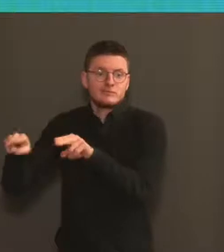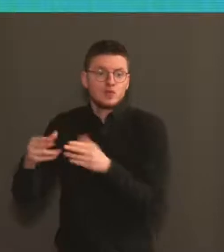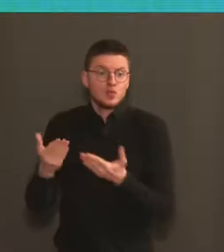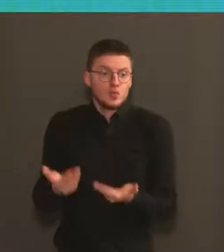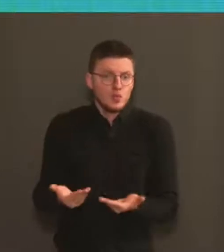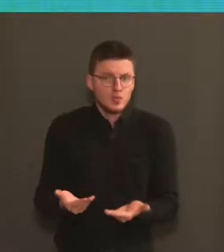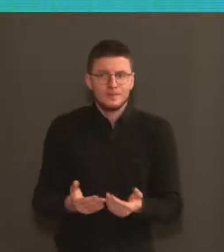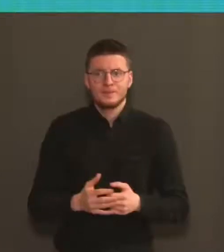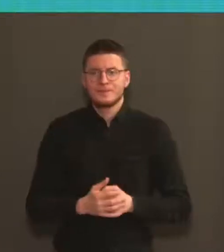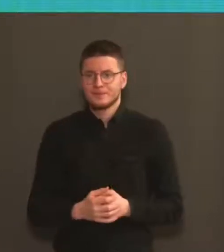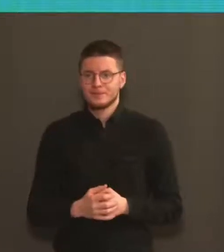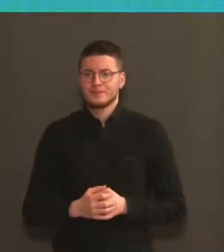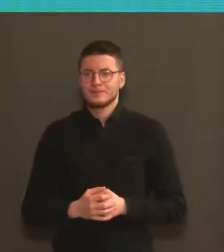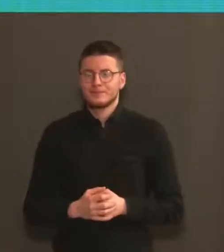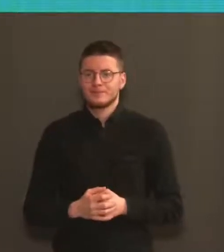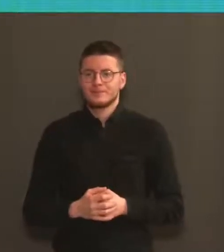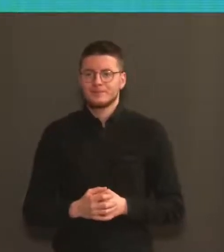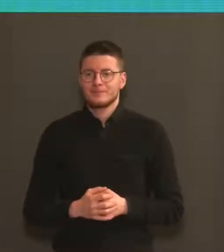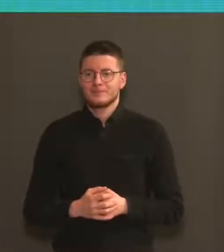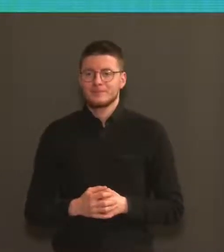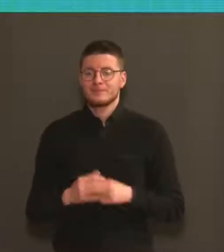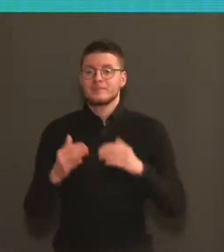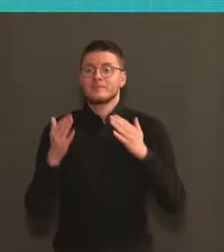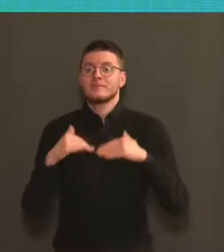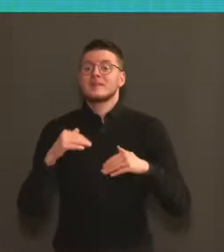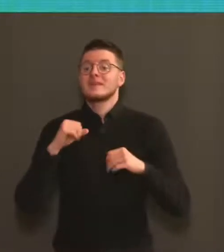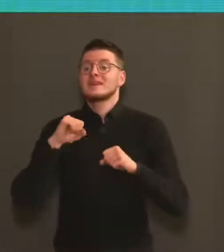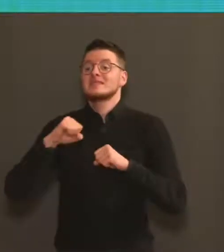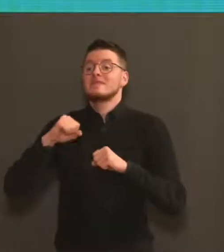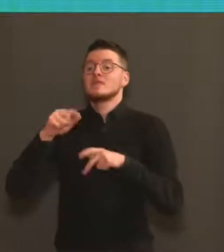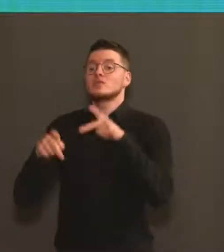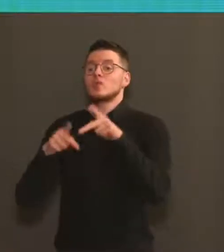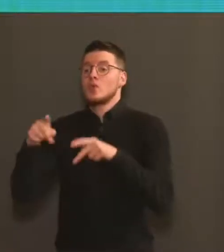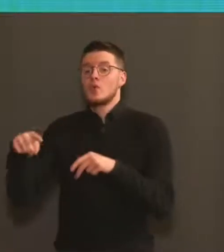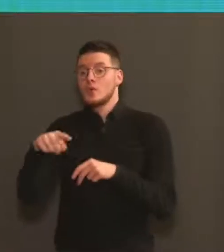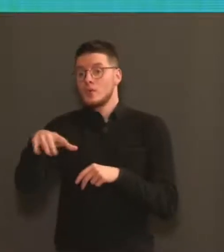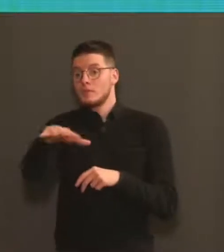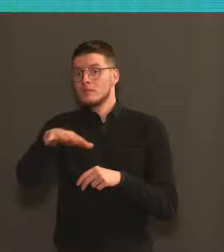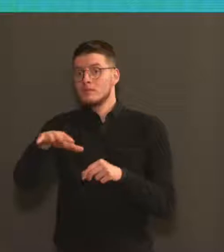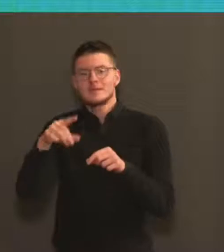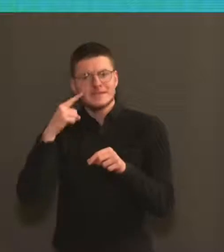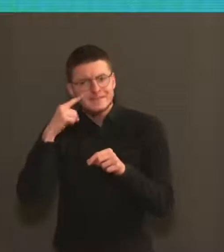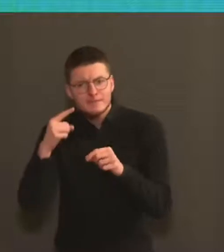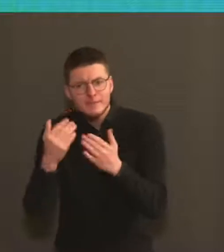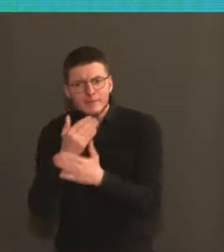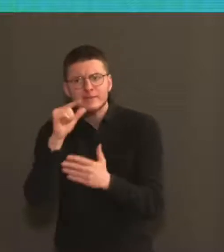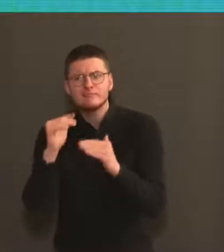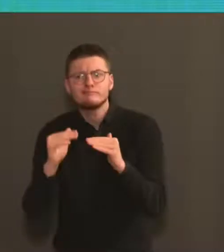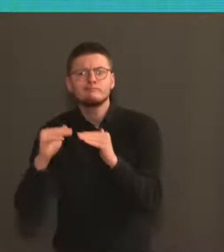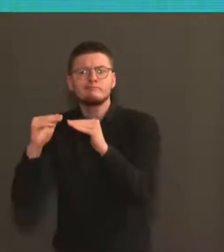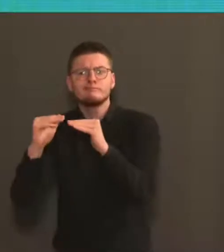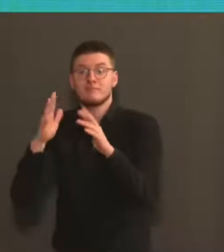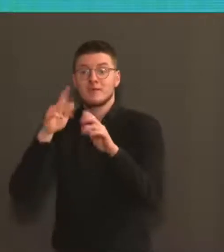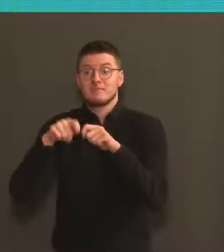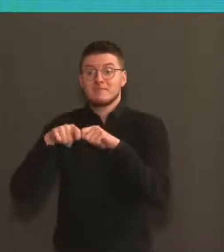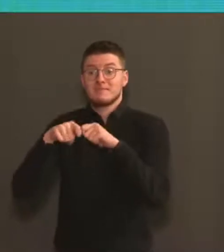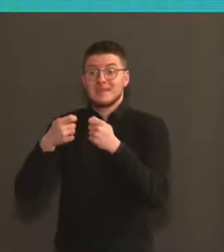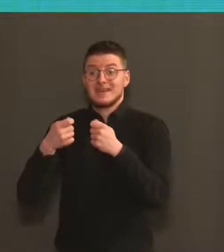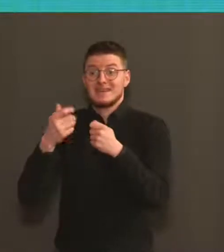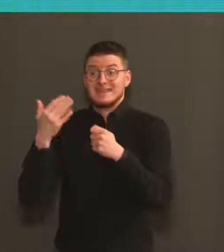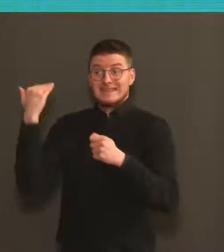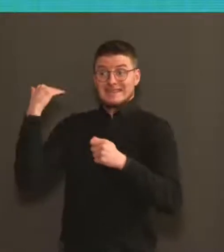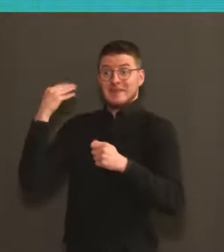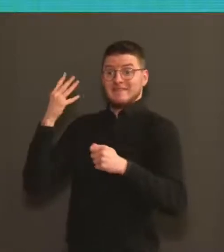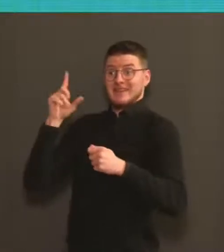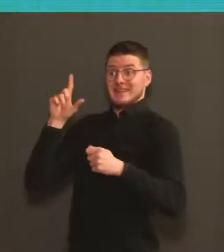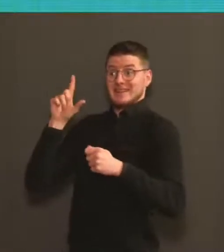Het aantal ingenomen bedden op intensieve zorgen stijgt ook terug sinds 14 februari. Dit